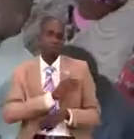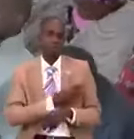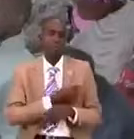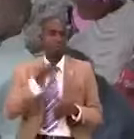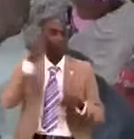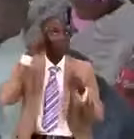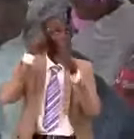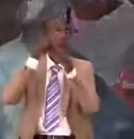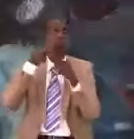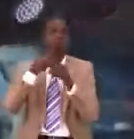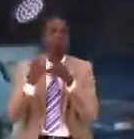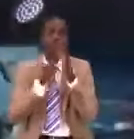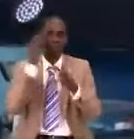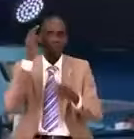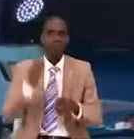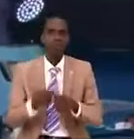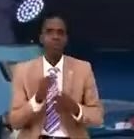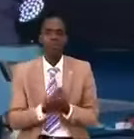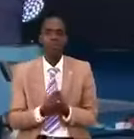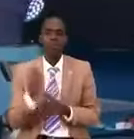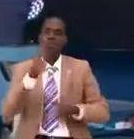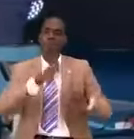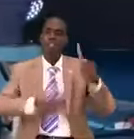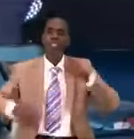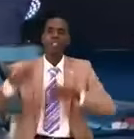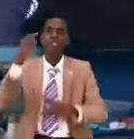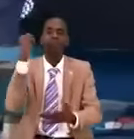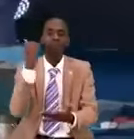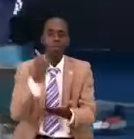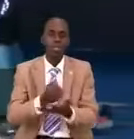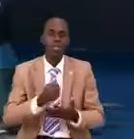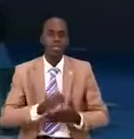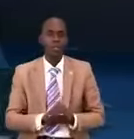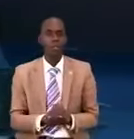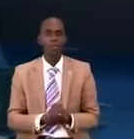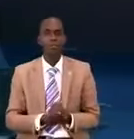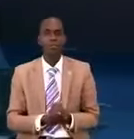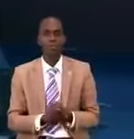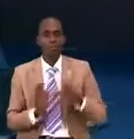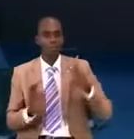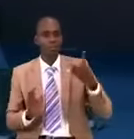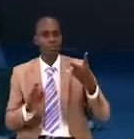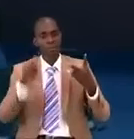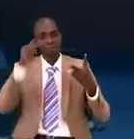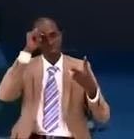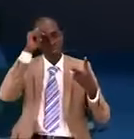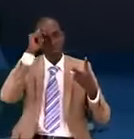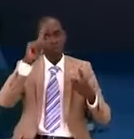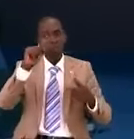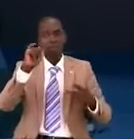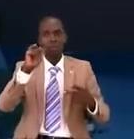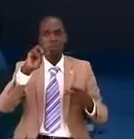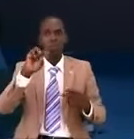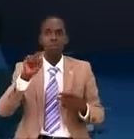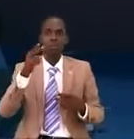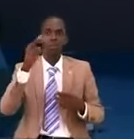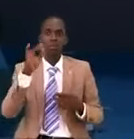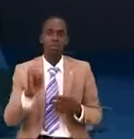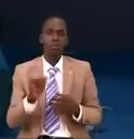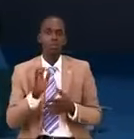deuxième Timothée chapitre 2 verset 1 en deux Timothée chapitre 2